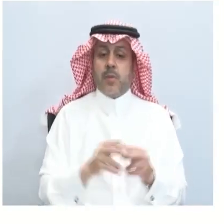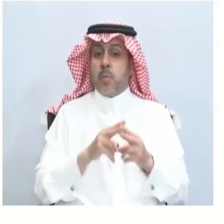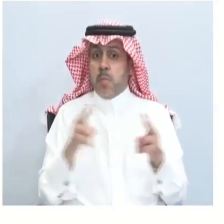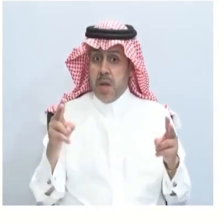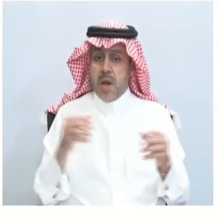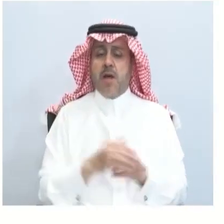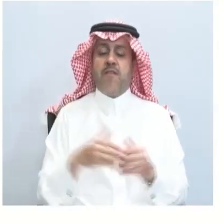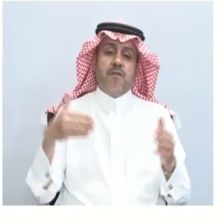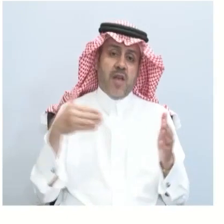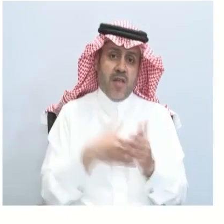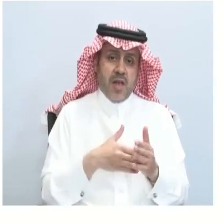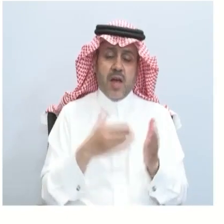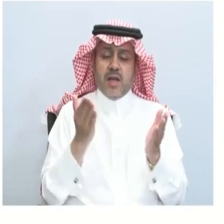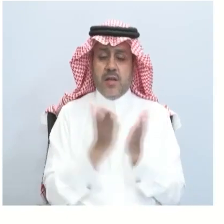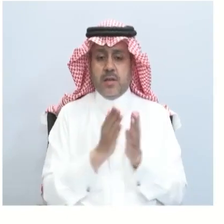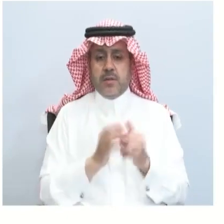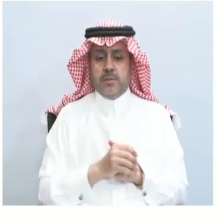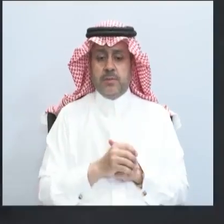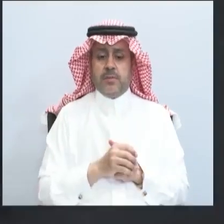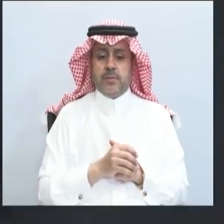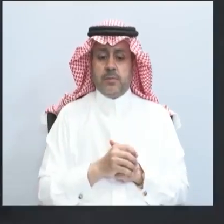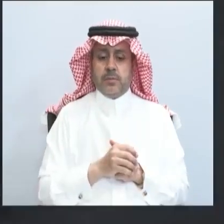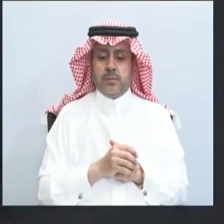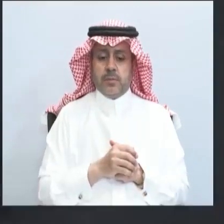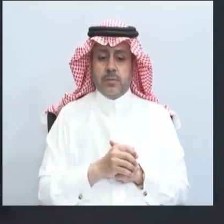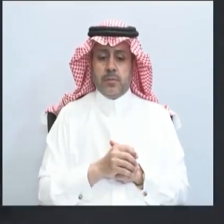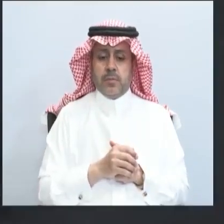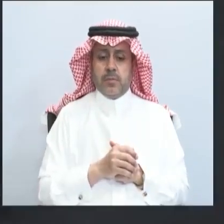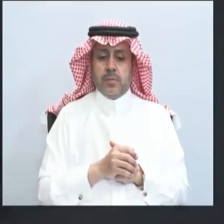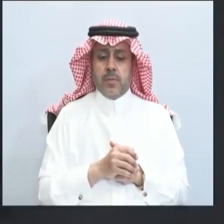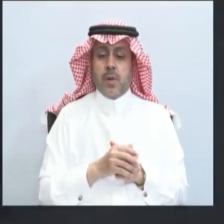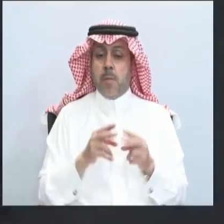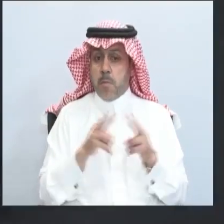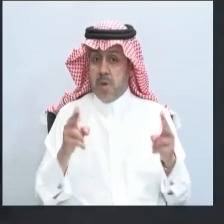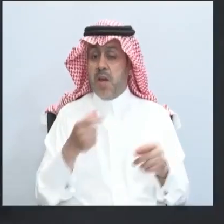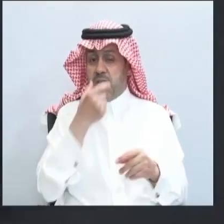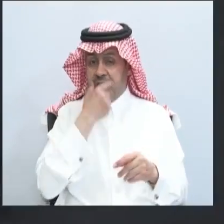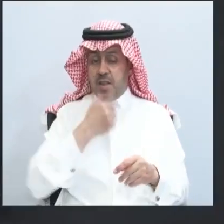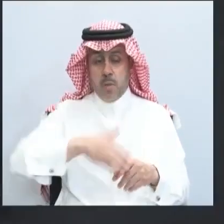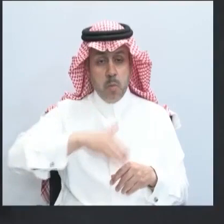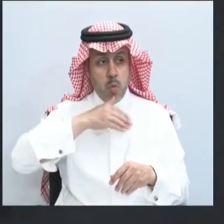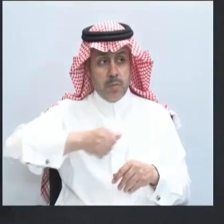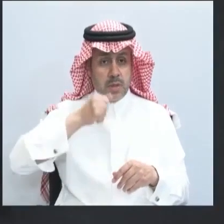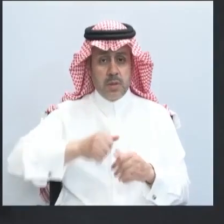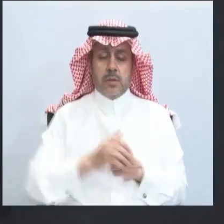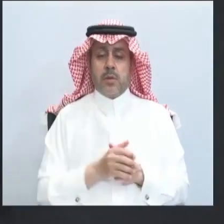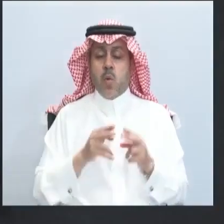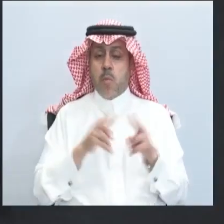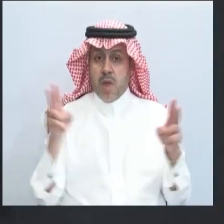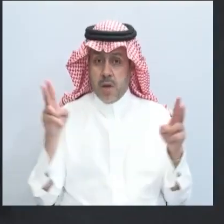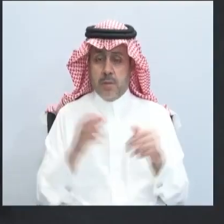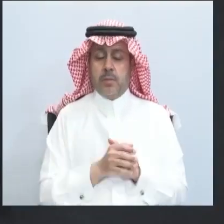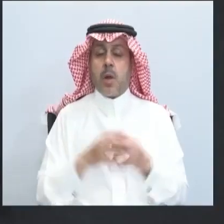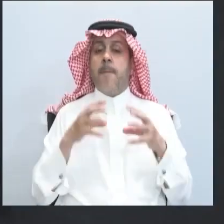اتينا على حديث حقوق الكبير والصغير ذكرنا في حديث النبي صلى الله عليه وسلم وبينا